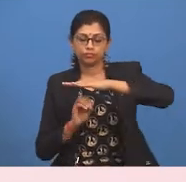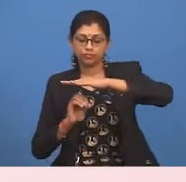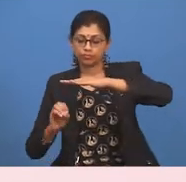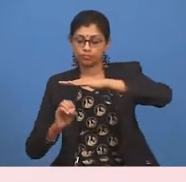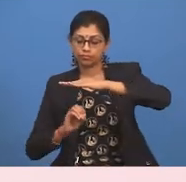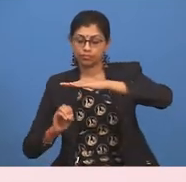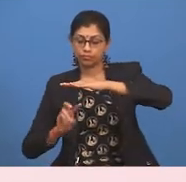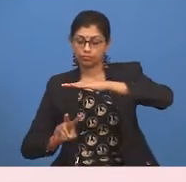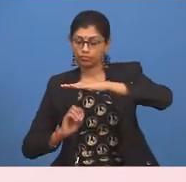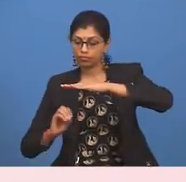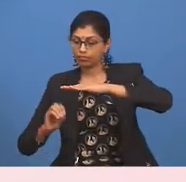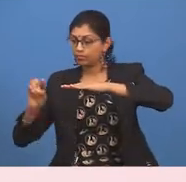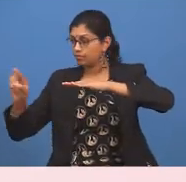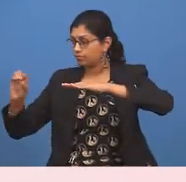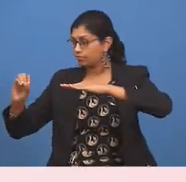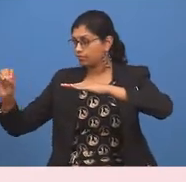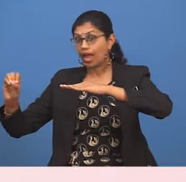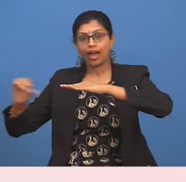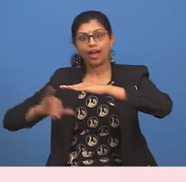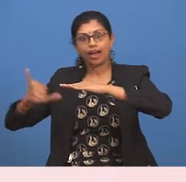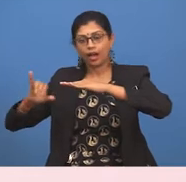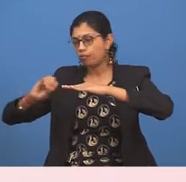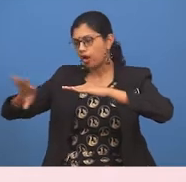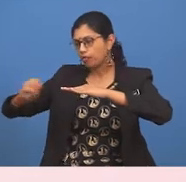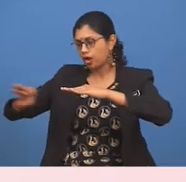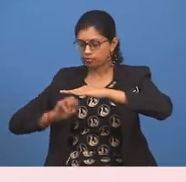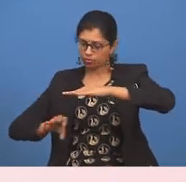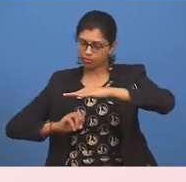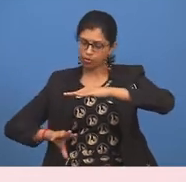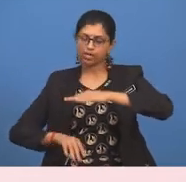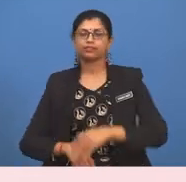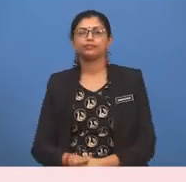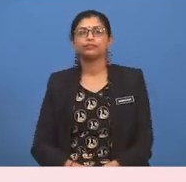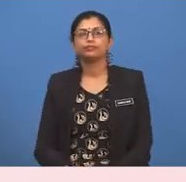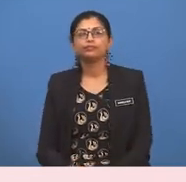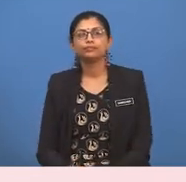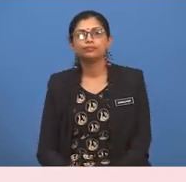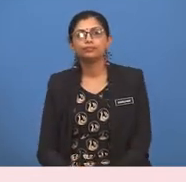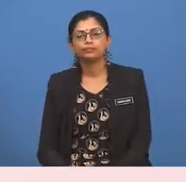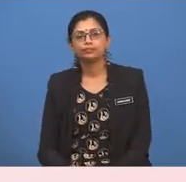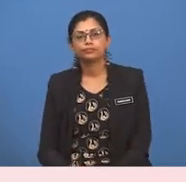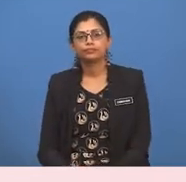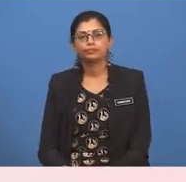pada 100 dengan sifar-sifar yang berada pada